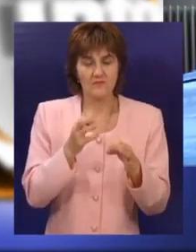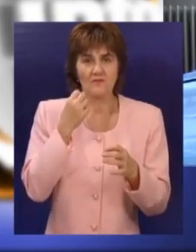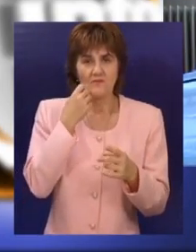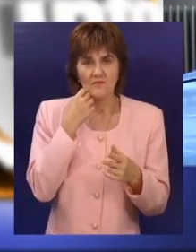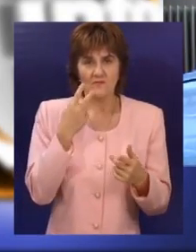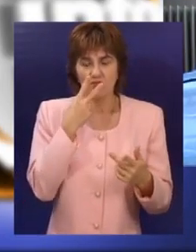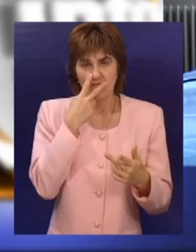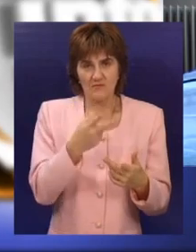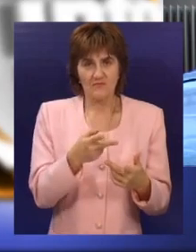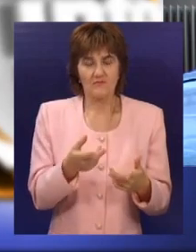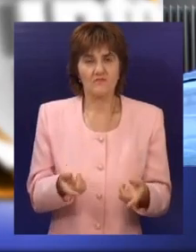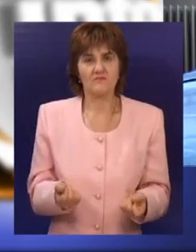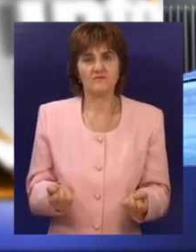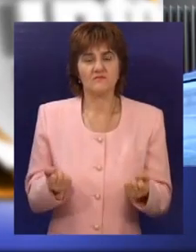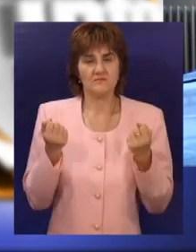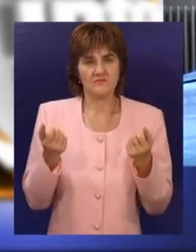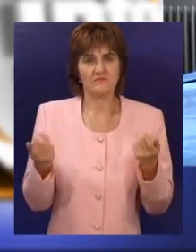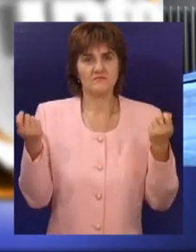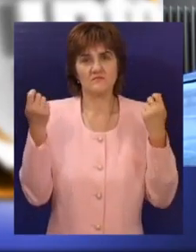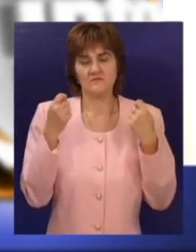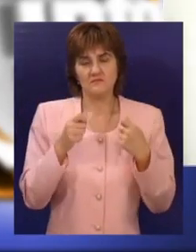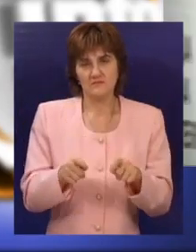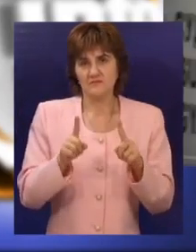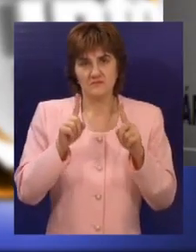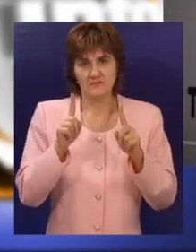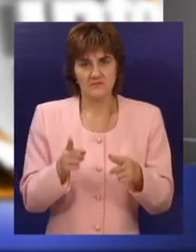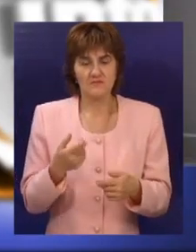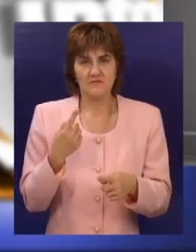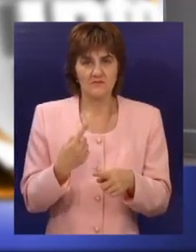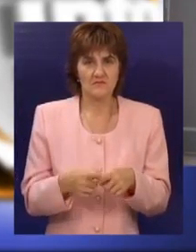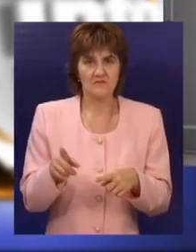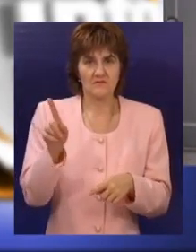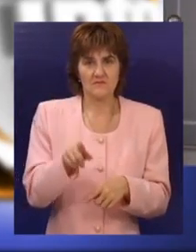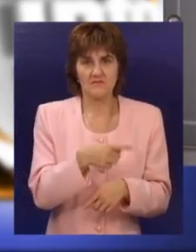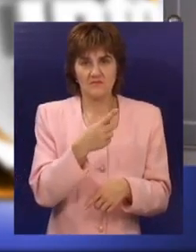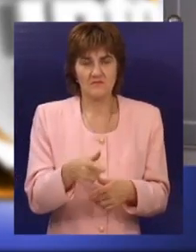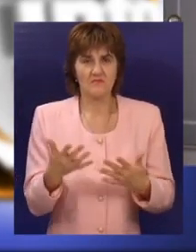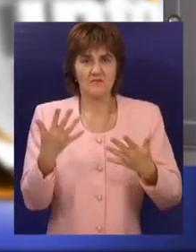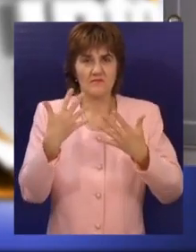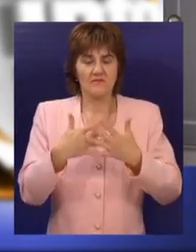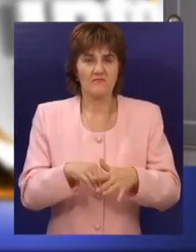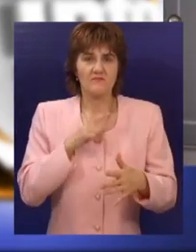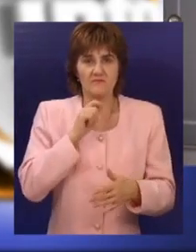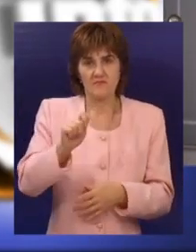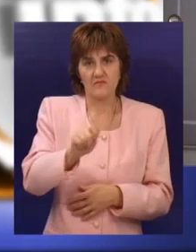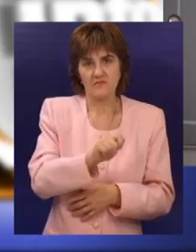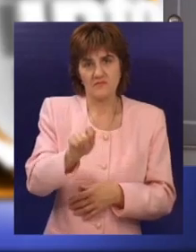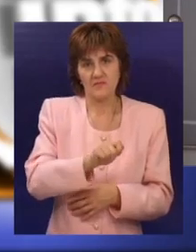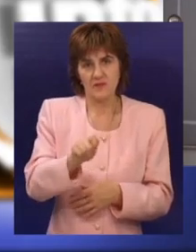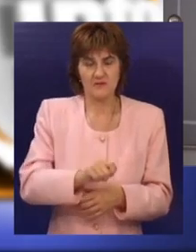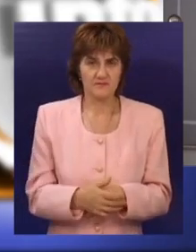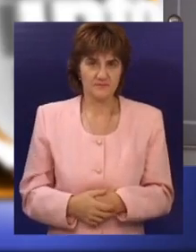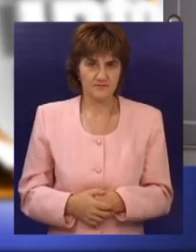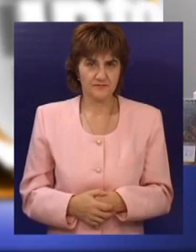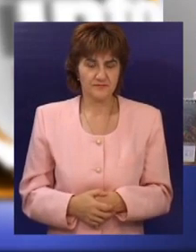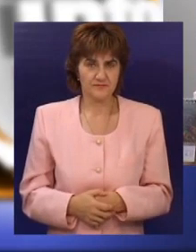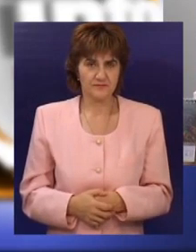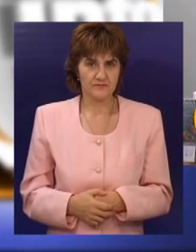predstečajnog postupka doživi odmah i zaključenje stečaja, odnosno likvidaciju i brisanje iz registra.